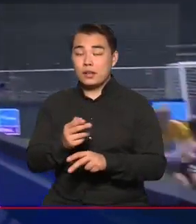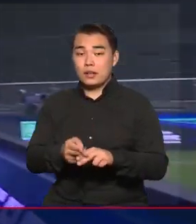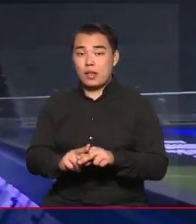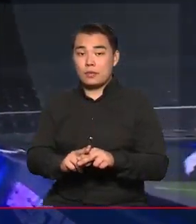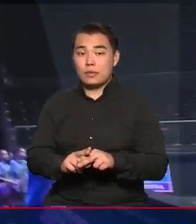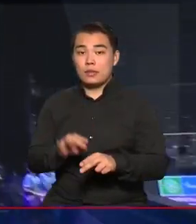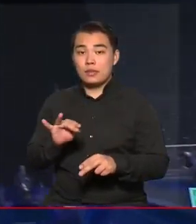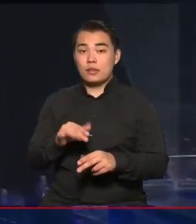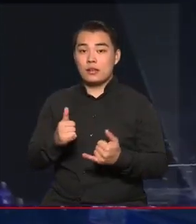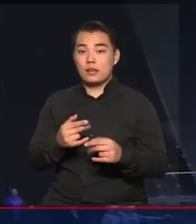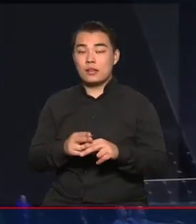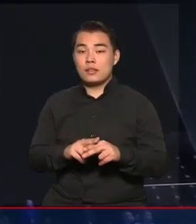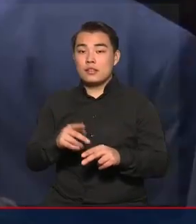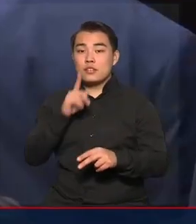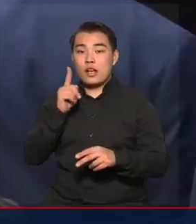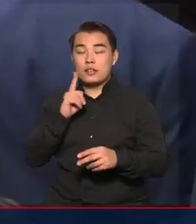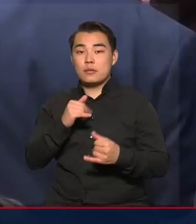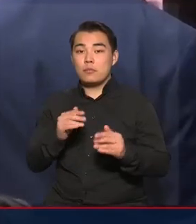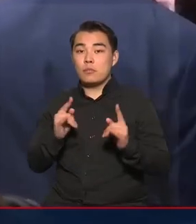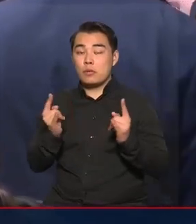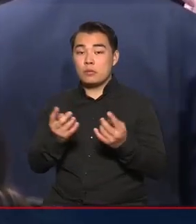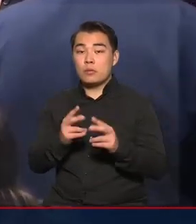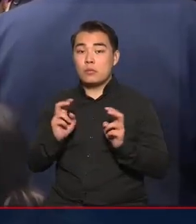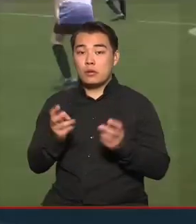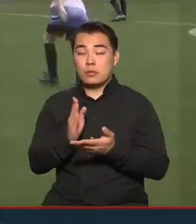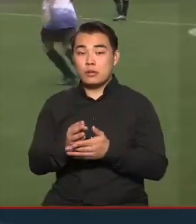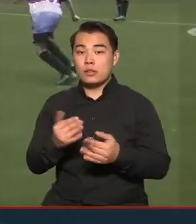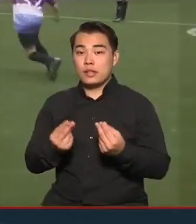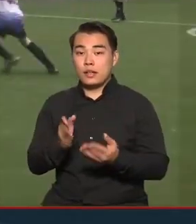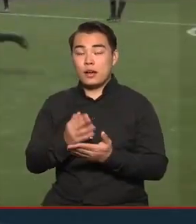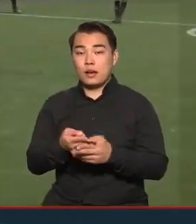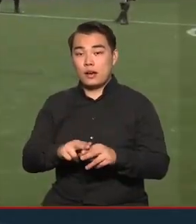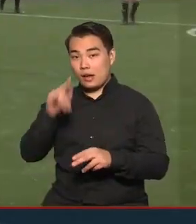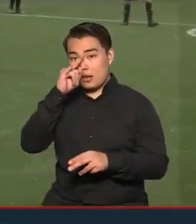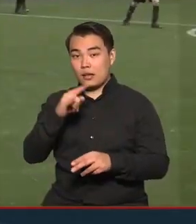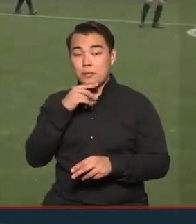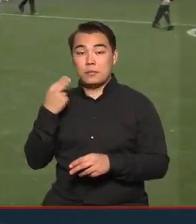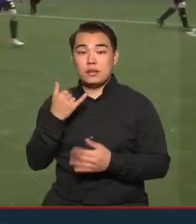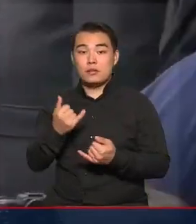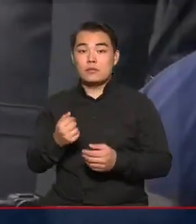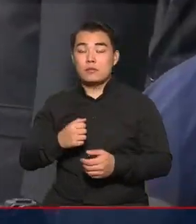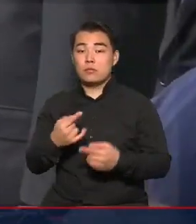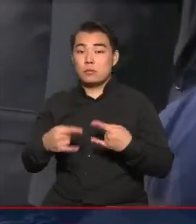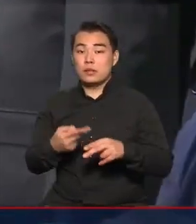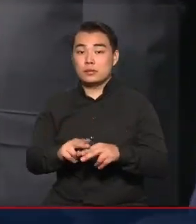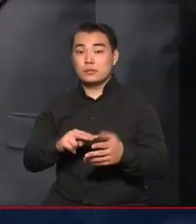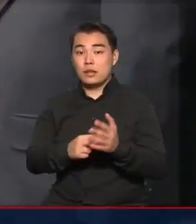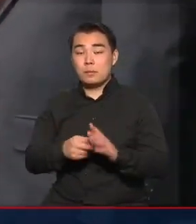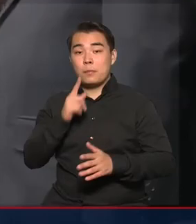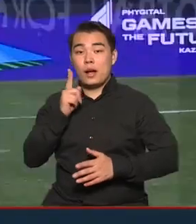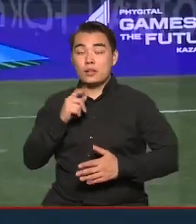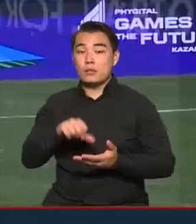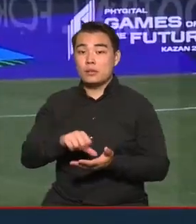соң мынадай жасыл алаңға көшеді. Алаңдардың бірінде Қазақстан президенті футбол достыққа жол ашып бағдарламасына қатысатын жас